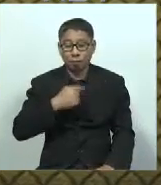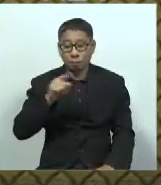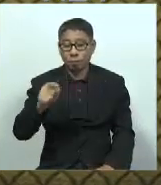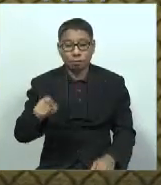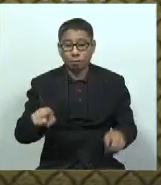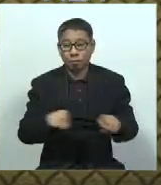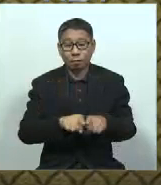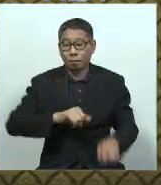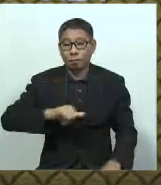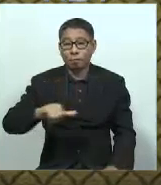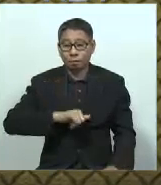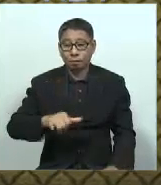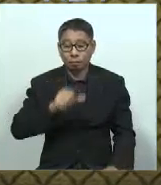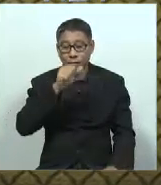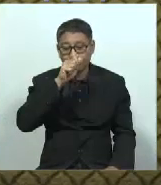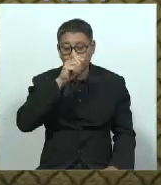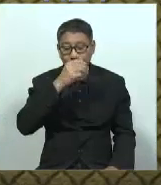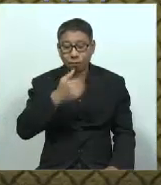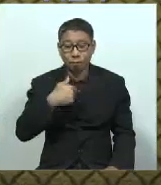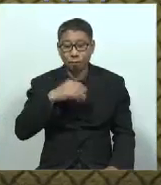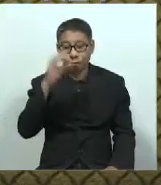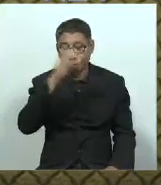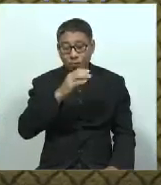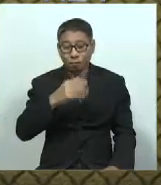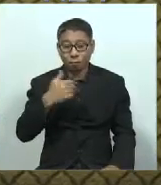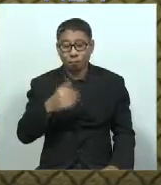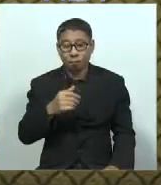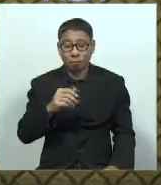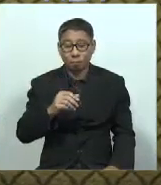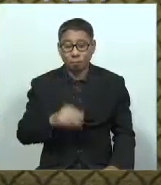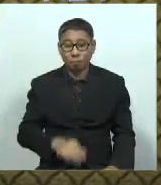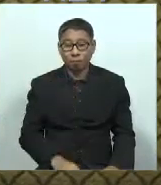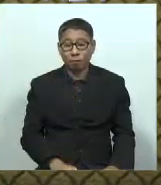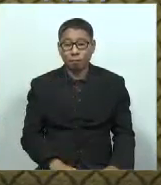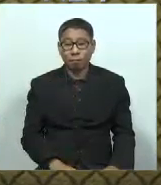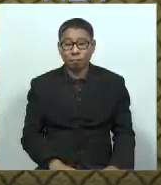เป็นลองดูสิเขาจะต้องหาที่ลงสักคนหนึ่งแล้วนะ